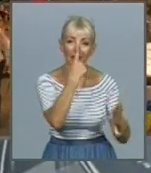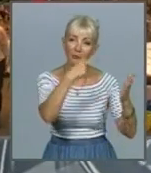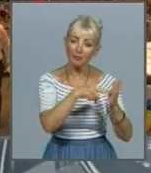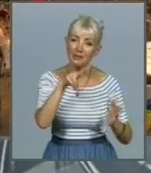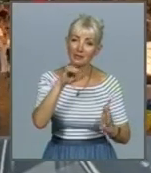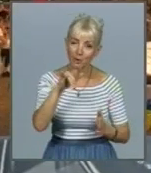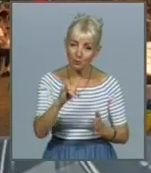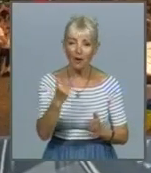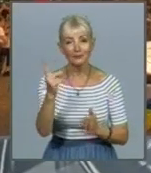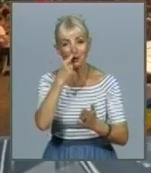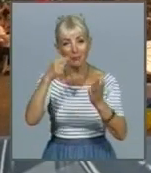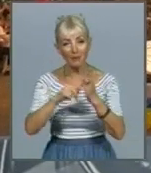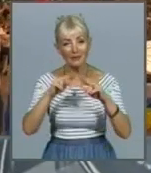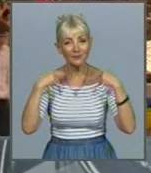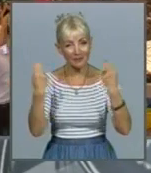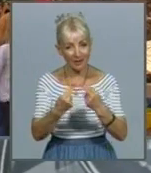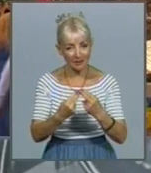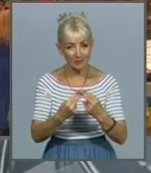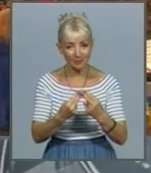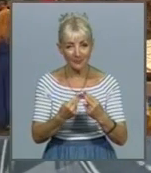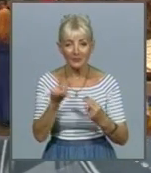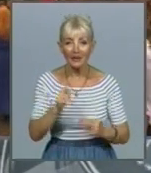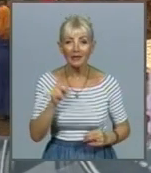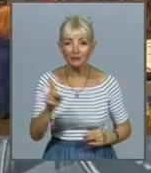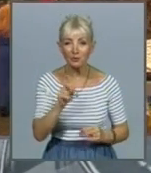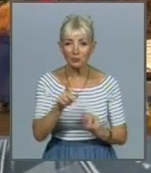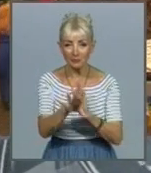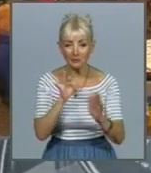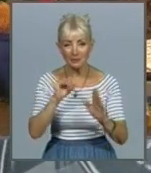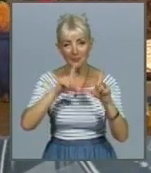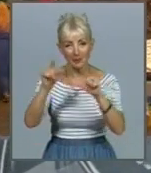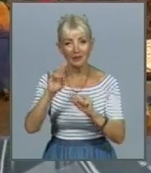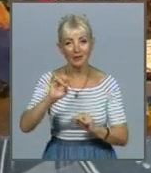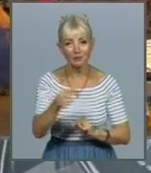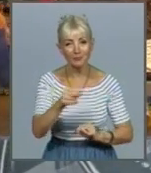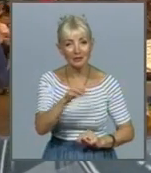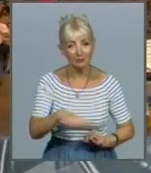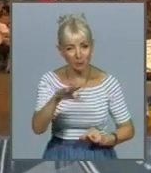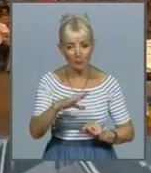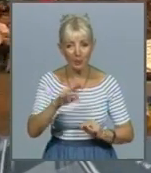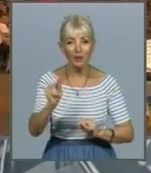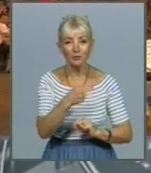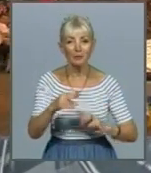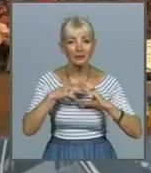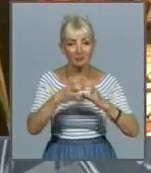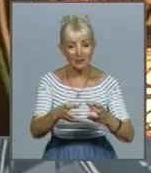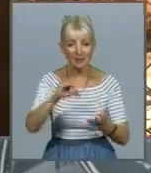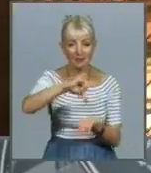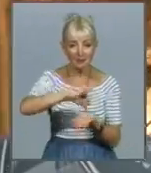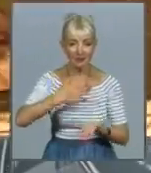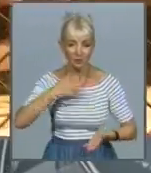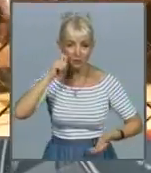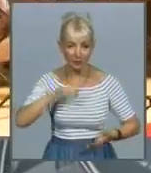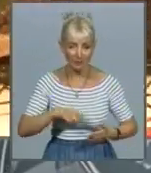федерации для того чтобы отобраться поехать на себя его на теперь над мир определяет нашу страну